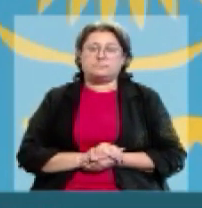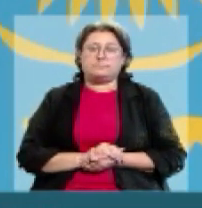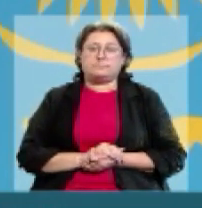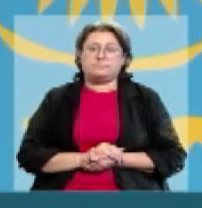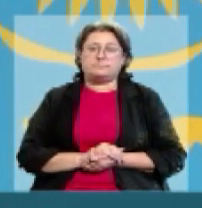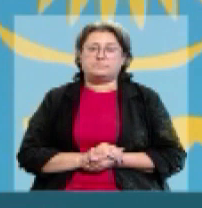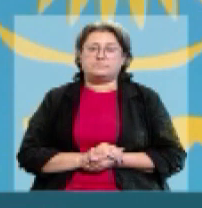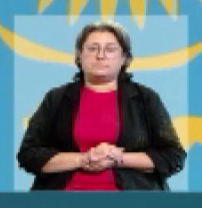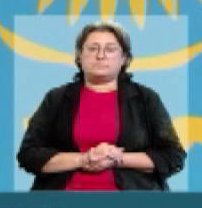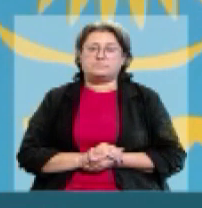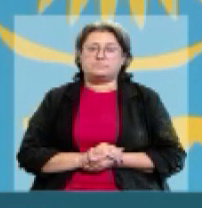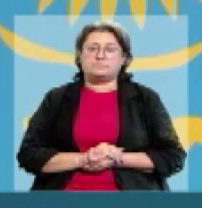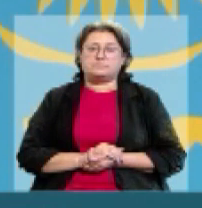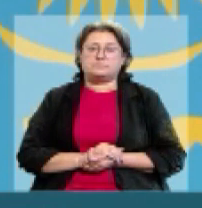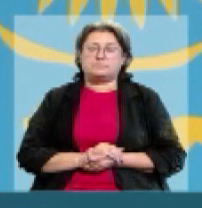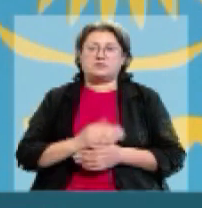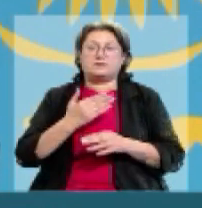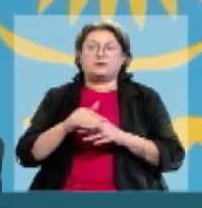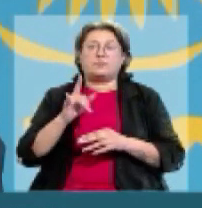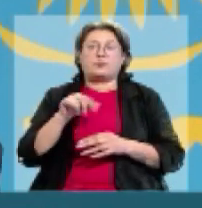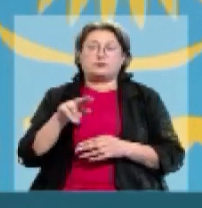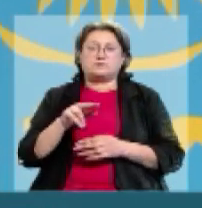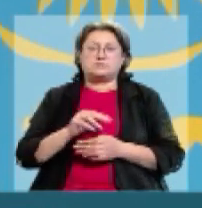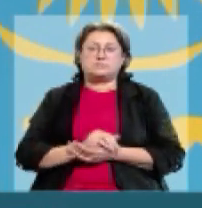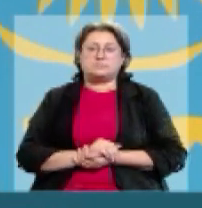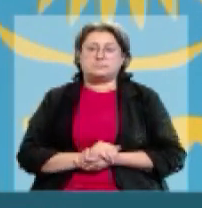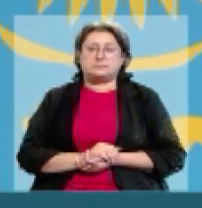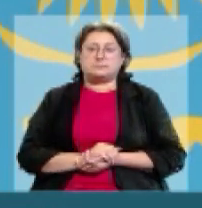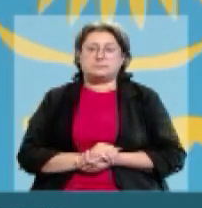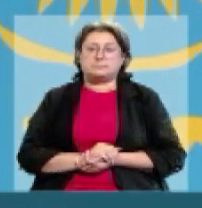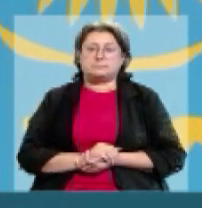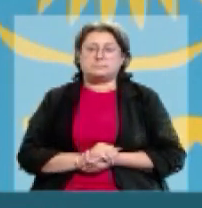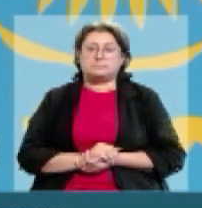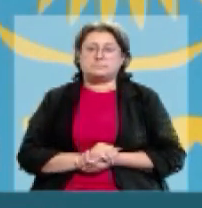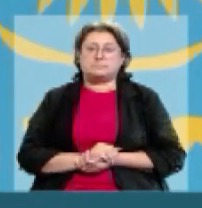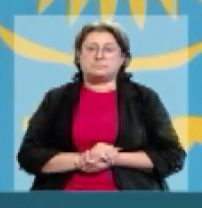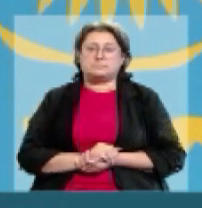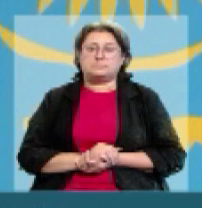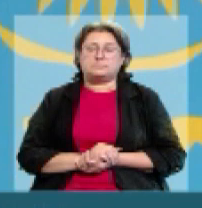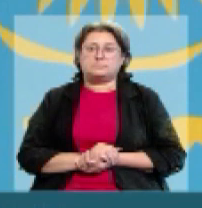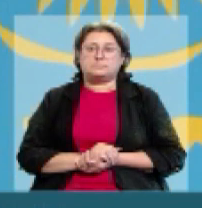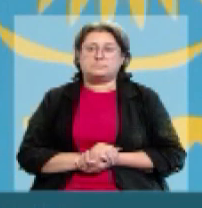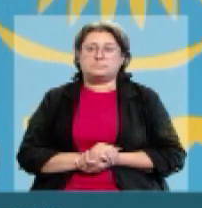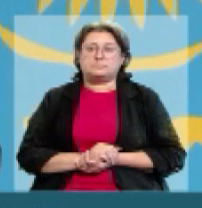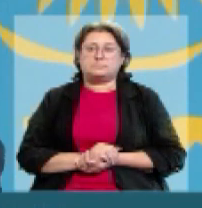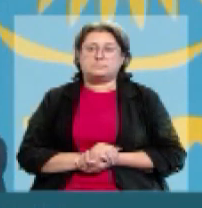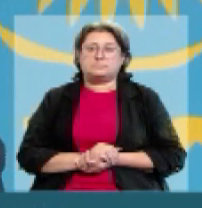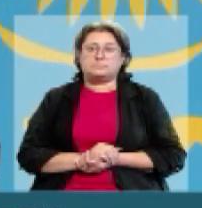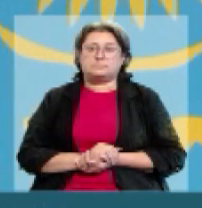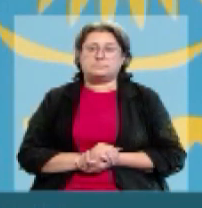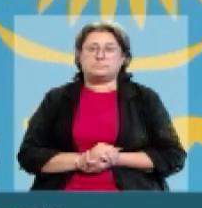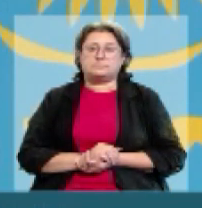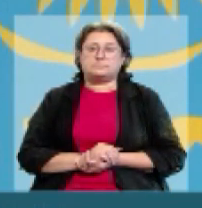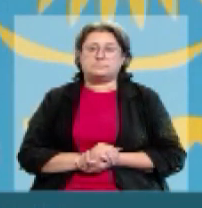Бұл құралдары шын мәнісінде мына қала мен ауылдың білім беру алшақтығын жою, яғни бір деңгейде білім